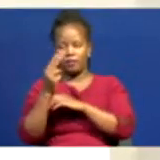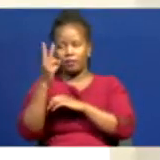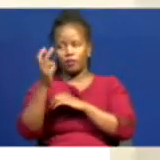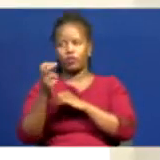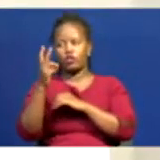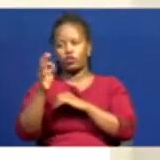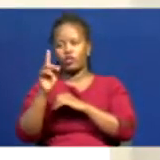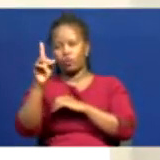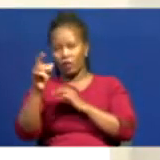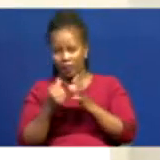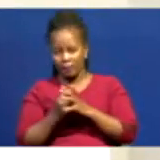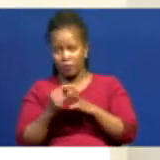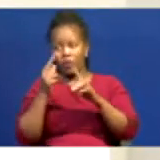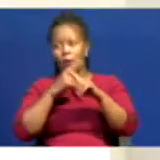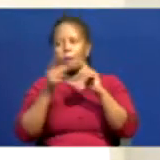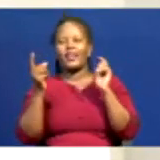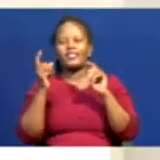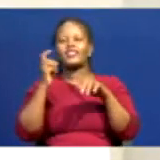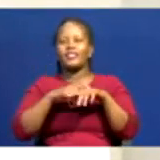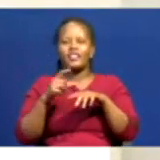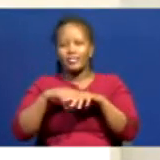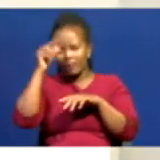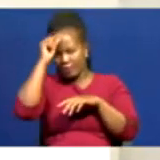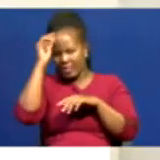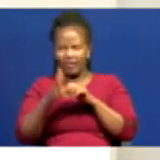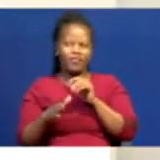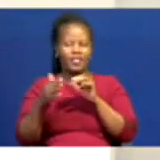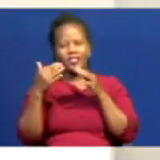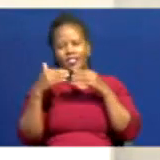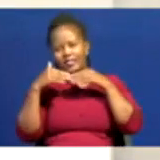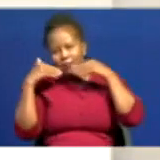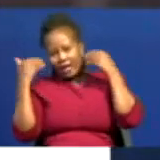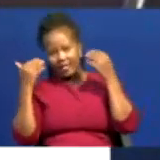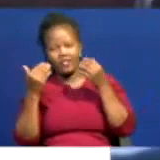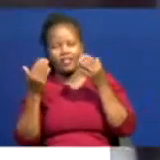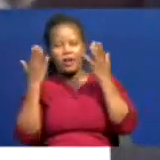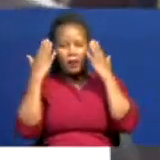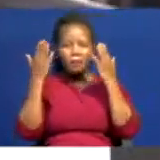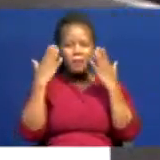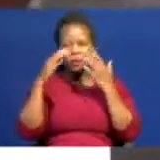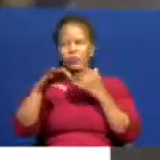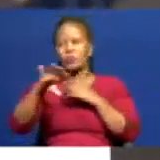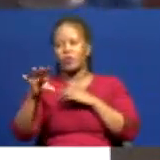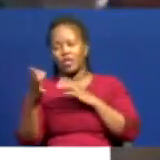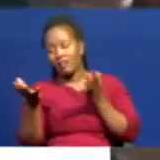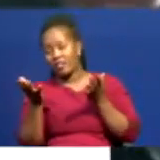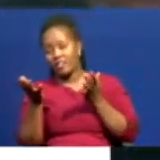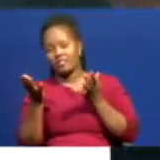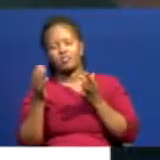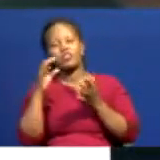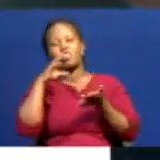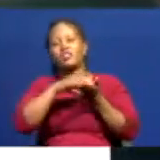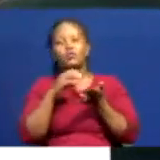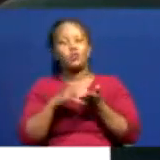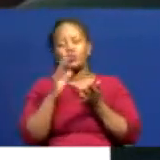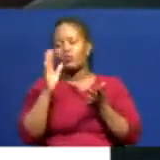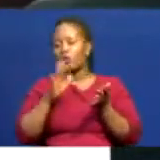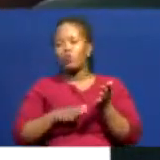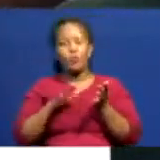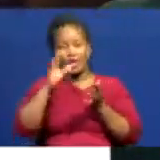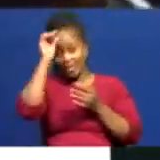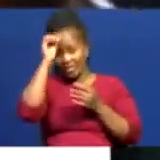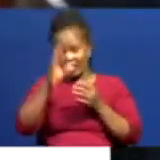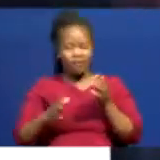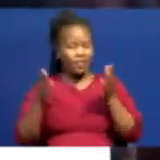16 December 2021. Lakini wakati Nyaribo akitabasamu kilomita kadhaa katika kaunti ya Meru, hatima ya Gavana Kawera Mwangaza bado